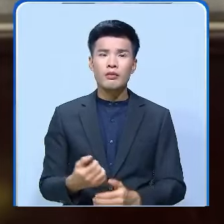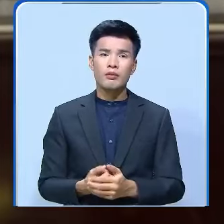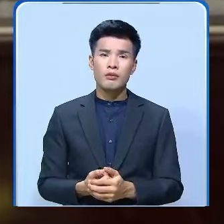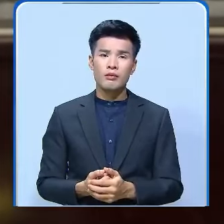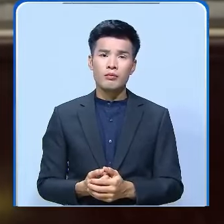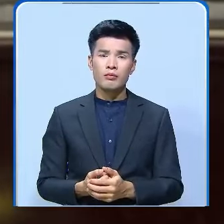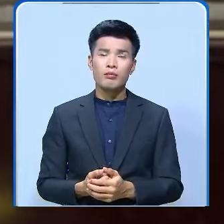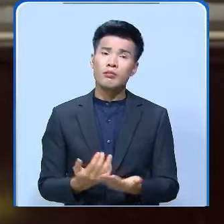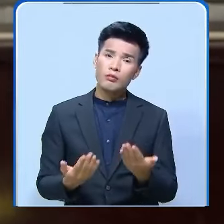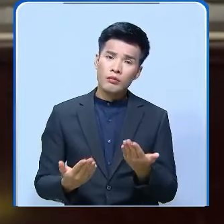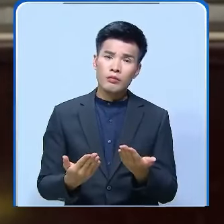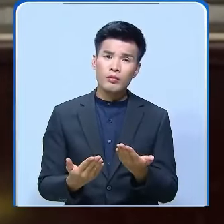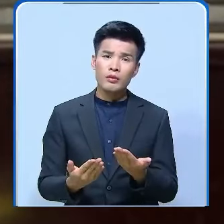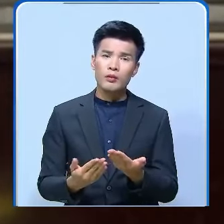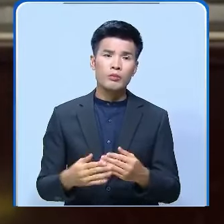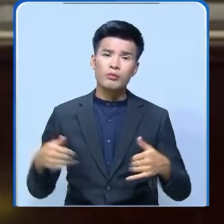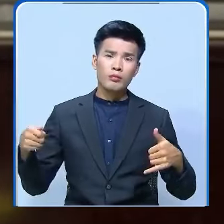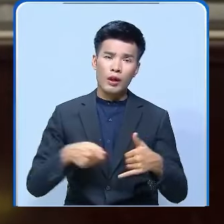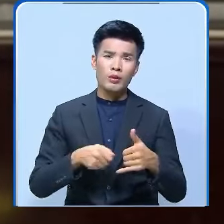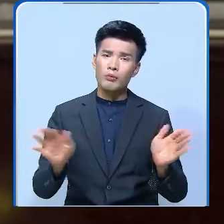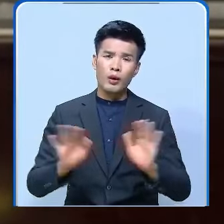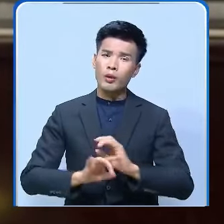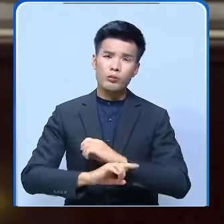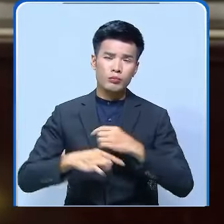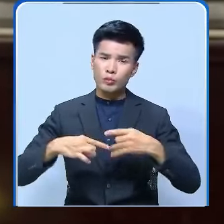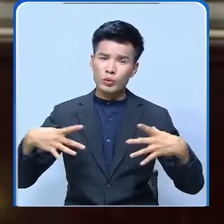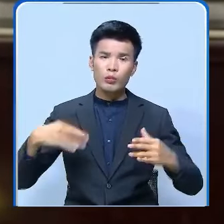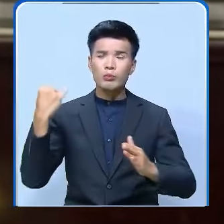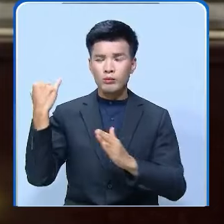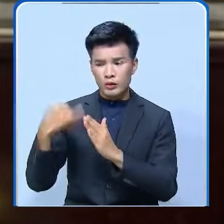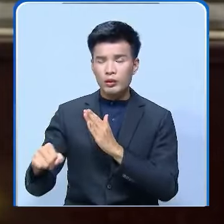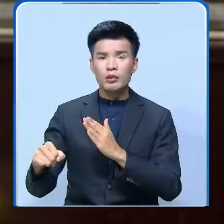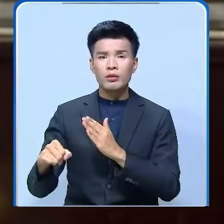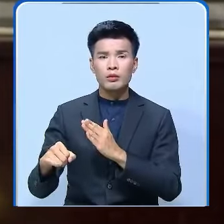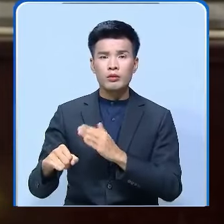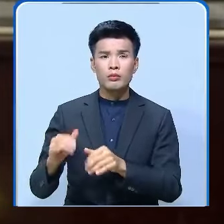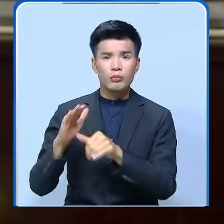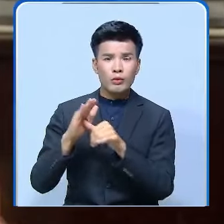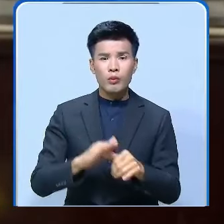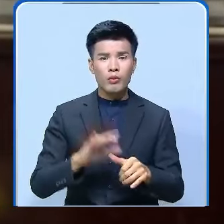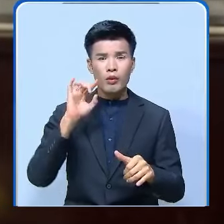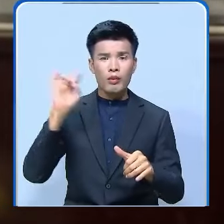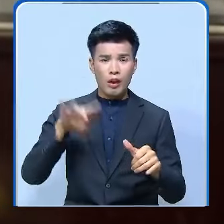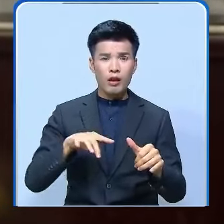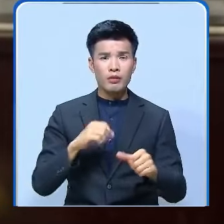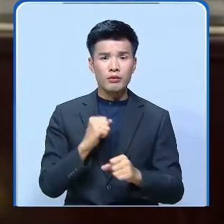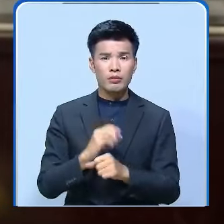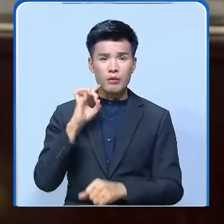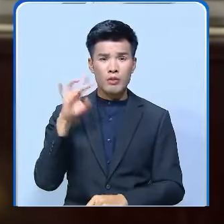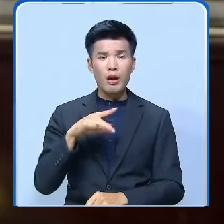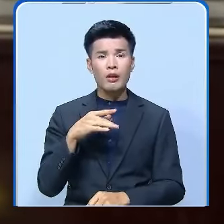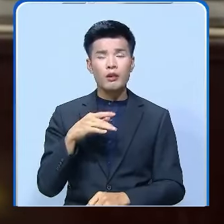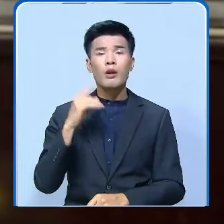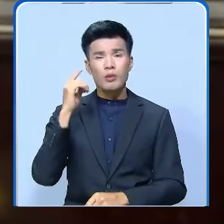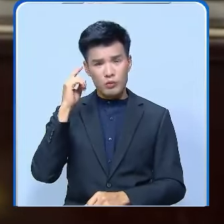ยังไงอ่ะมันก็ไม่ควรที่จะลงมือขนาดนี้คือทำร้ายกันมันก็ยัง